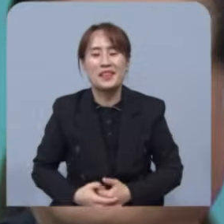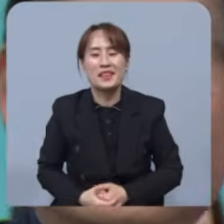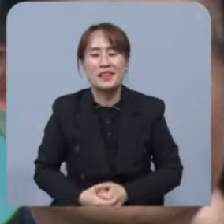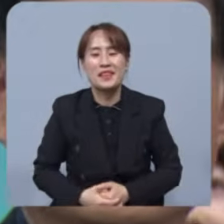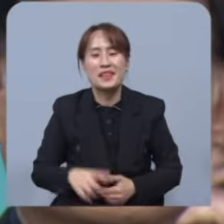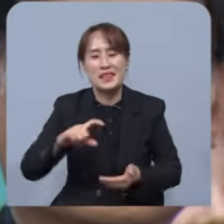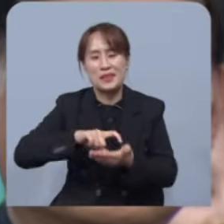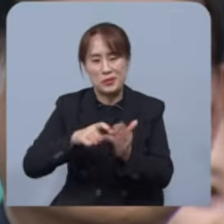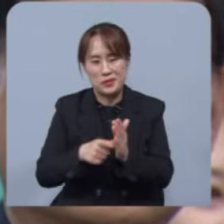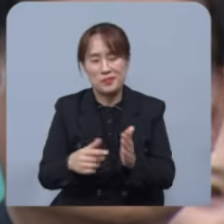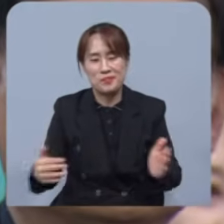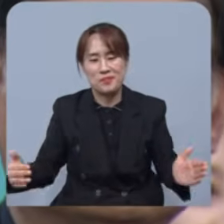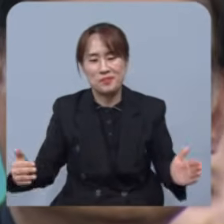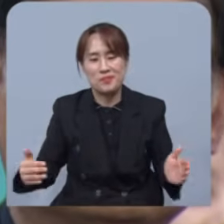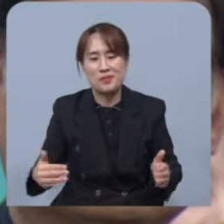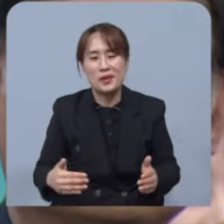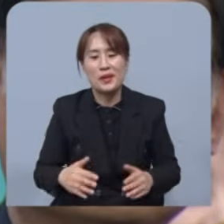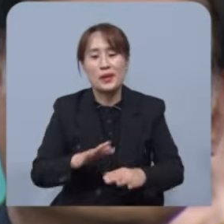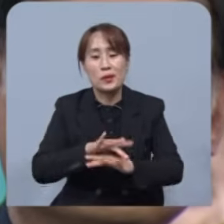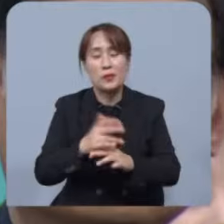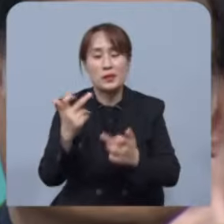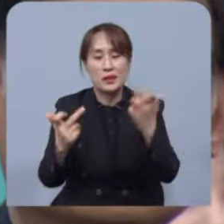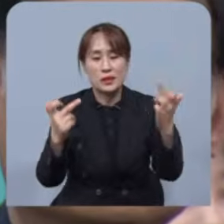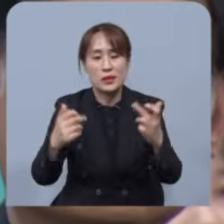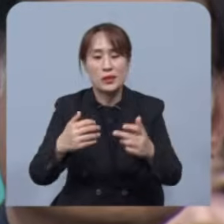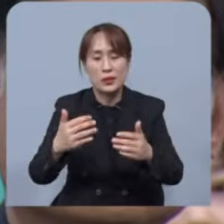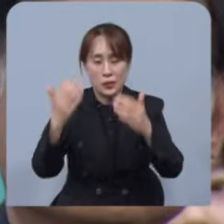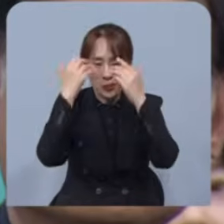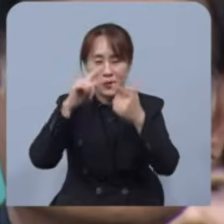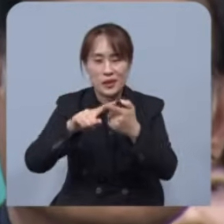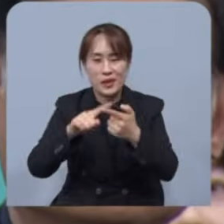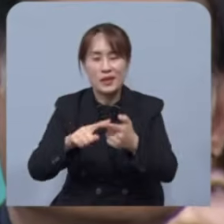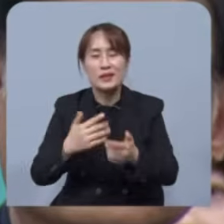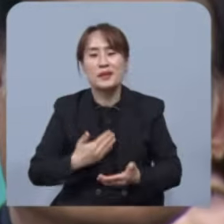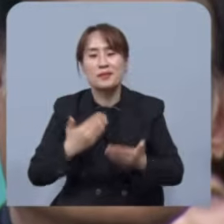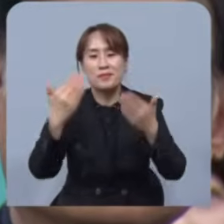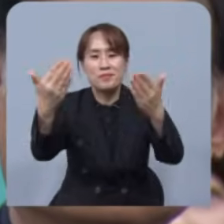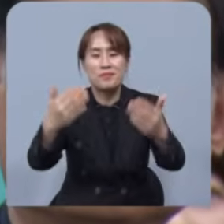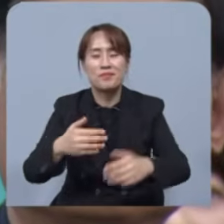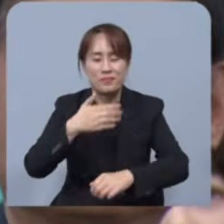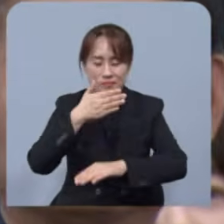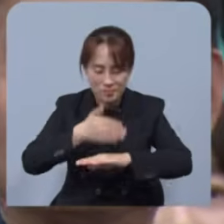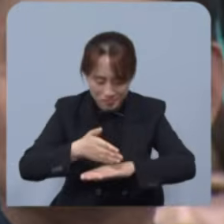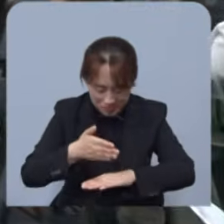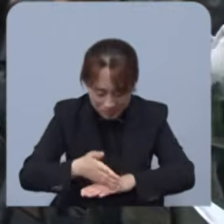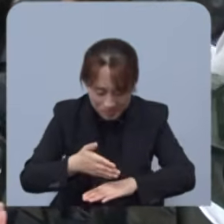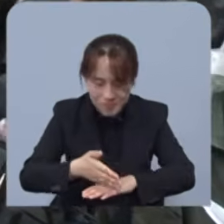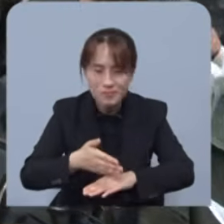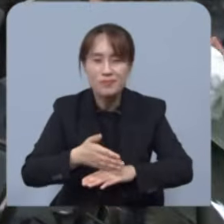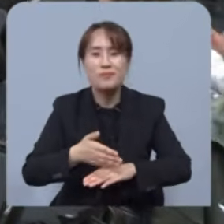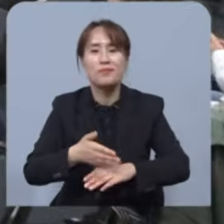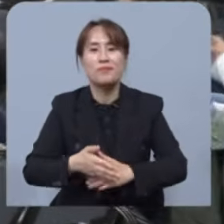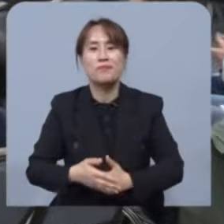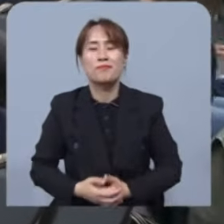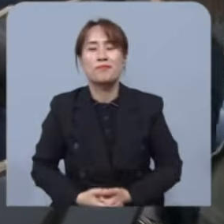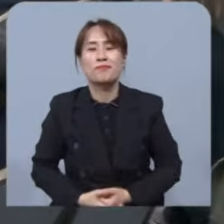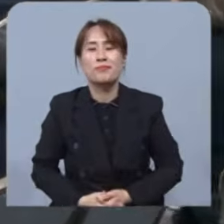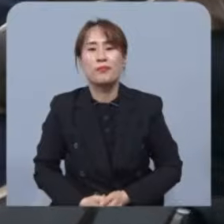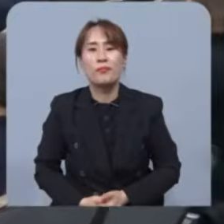이 정도 해서 우리 농산촌 지역의 고충에 대해서 좀 말씀드리겠습니다. 감사합니다.